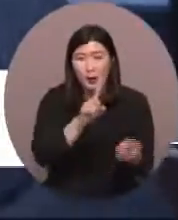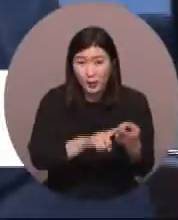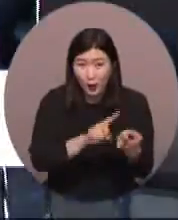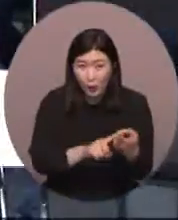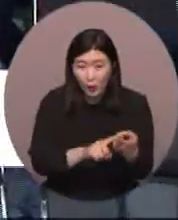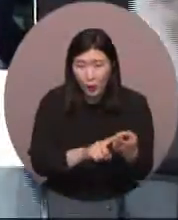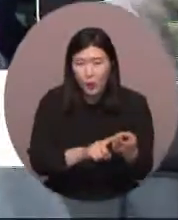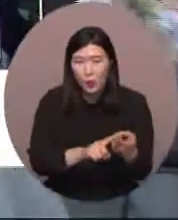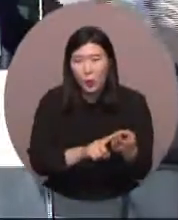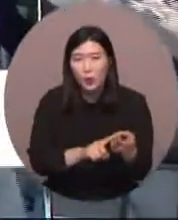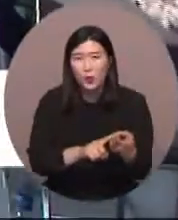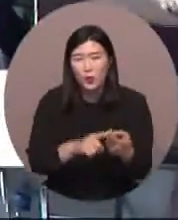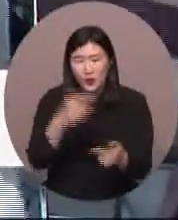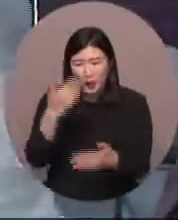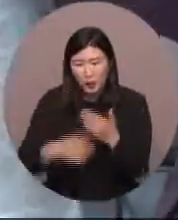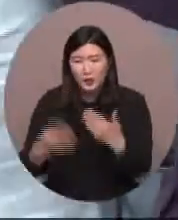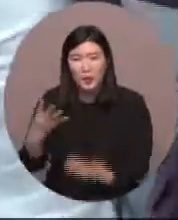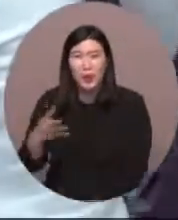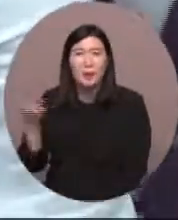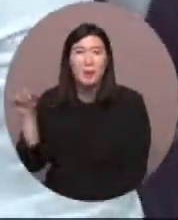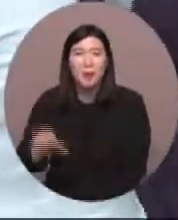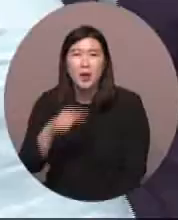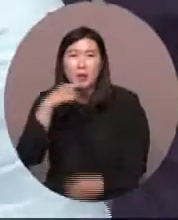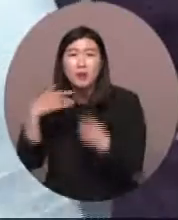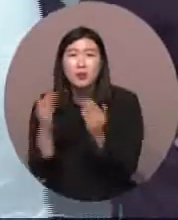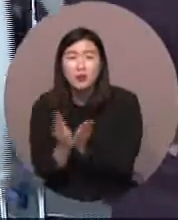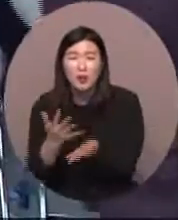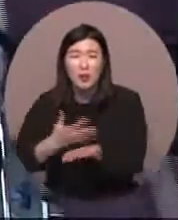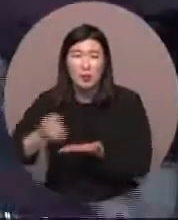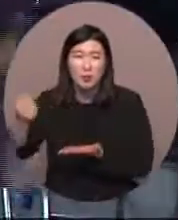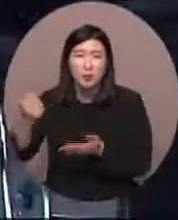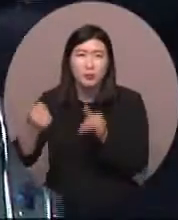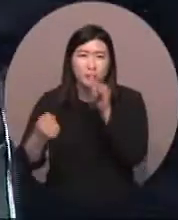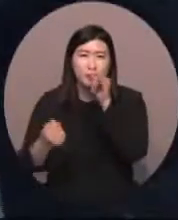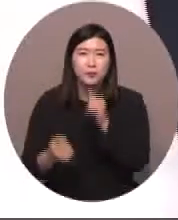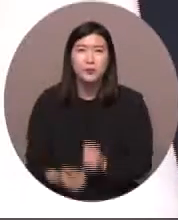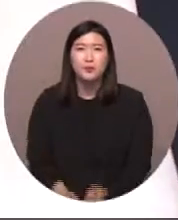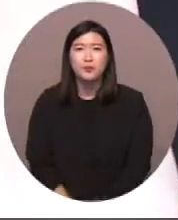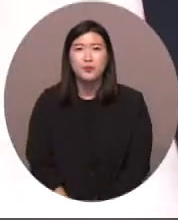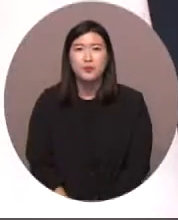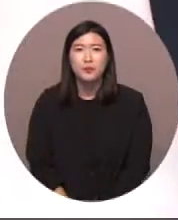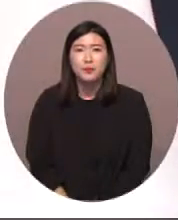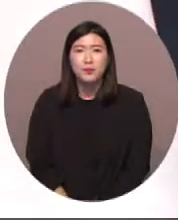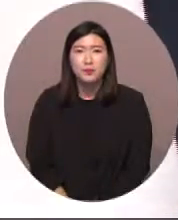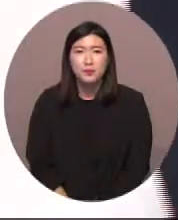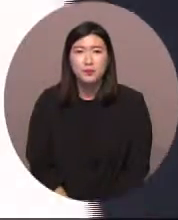유일하게 수상했을 뿐 4개 구청장을 모두 국민의 힘에 내줬습니다